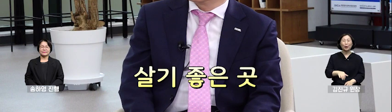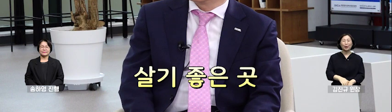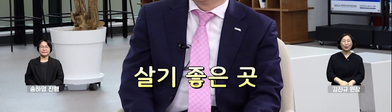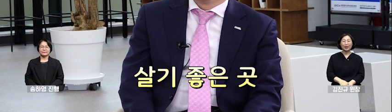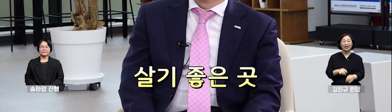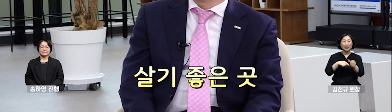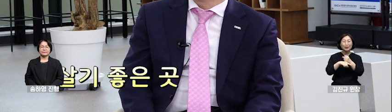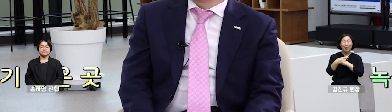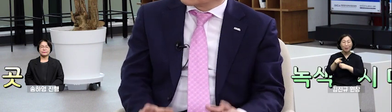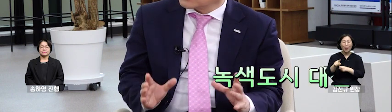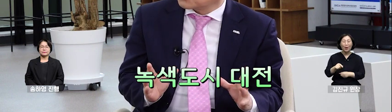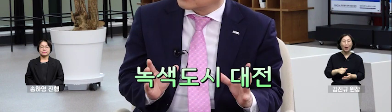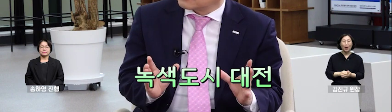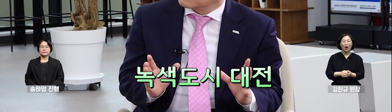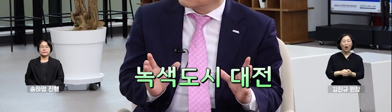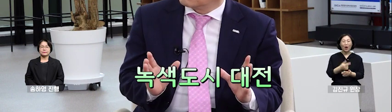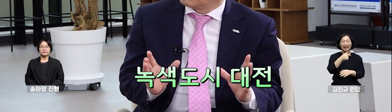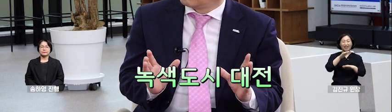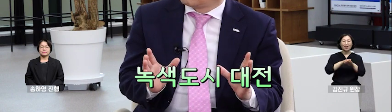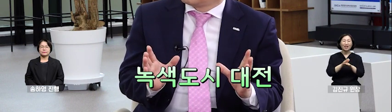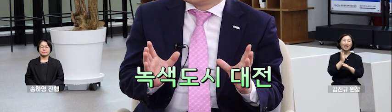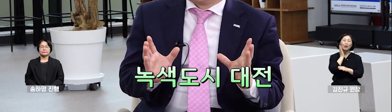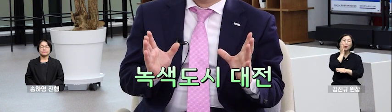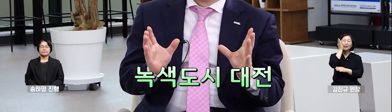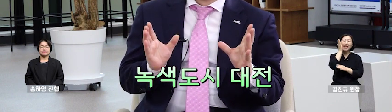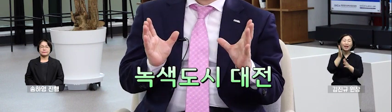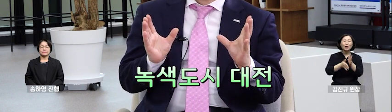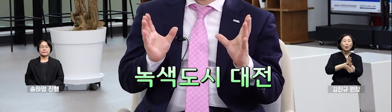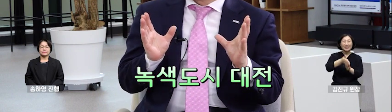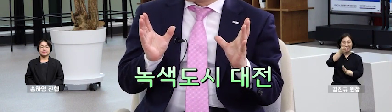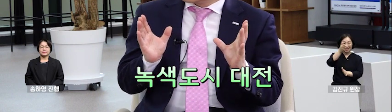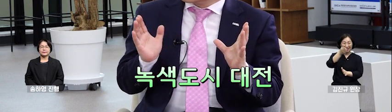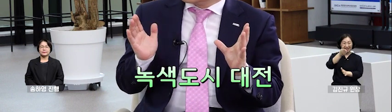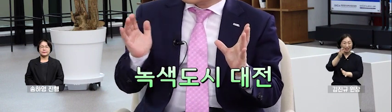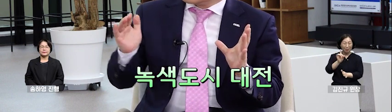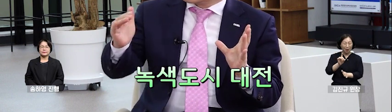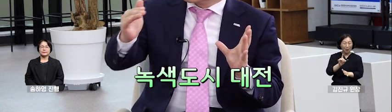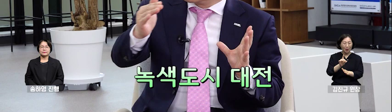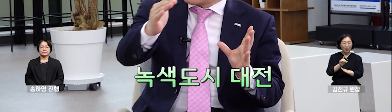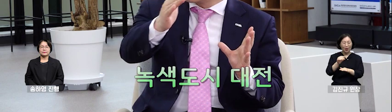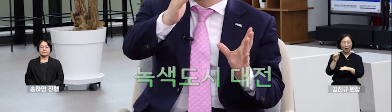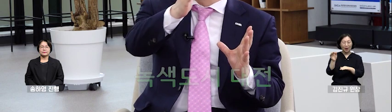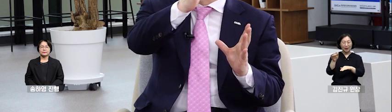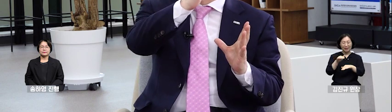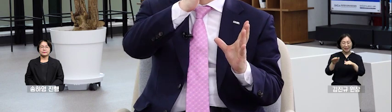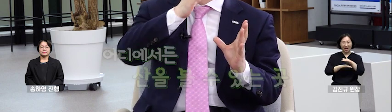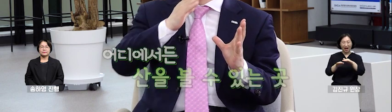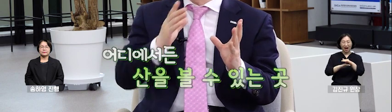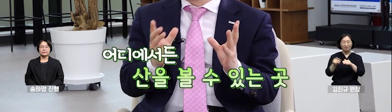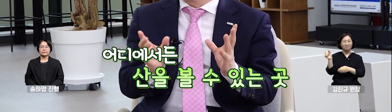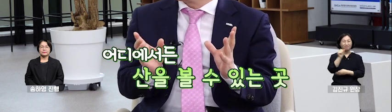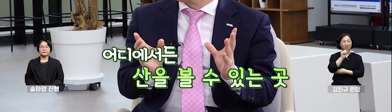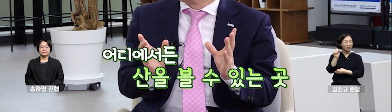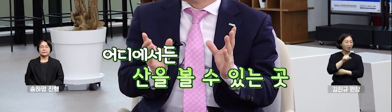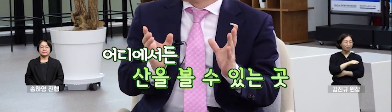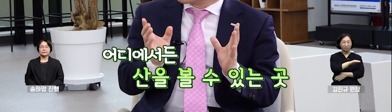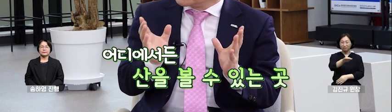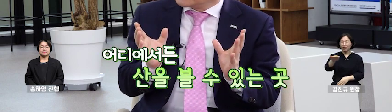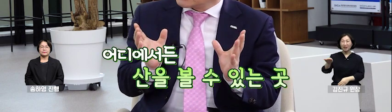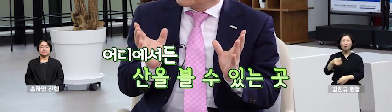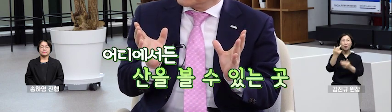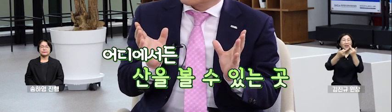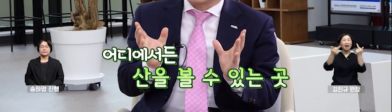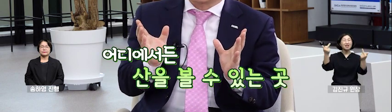얘기하고 싶은 것은 대전이 녹색 주시더라고요 차타고 지나 잔이면 항상 녹색 산이 보이고